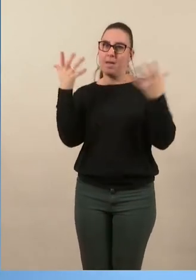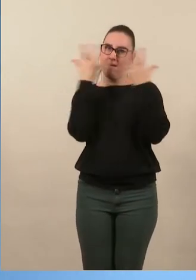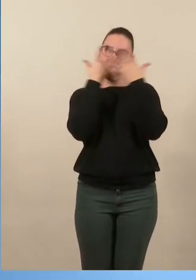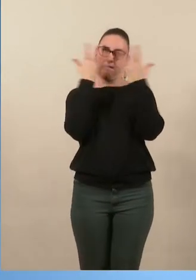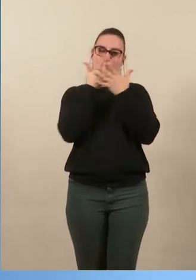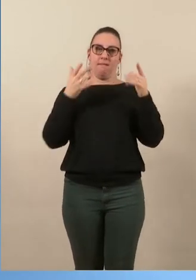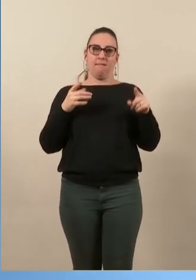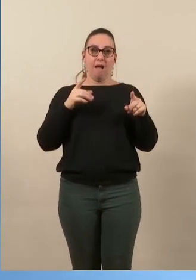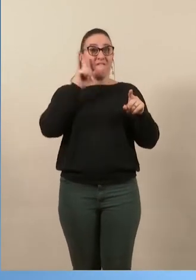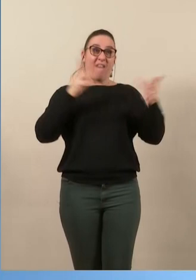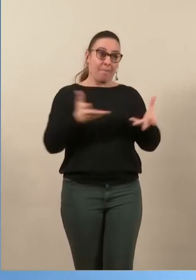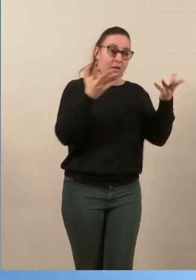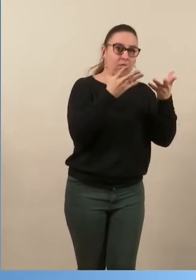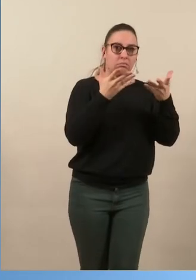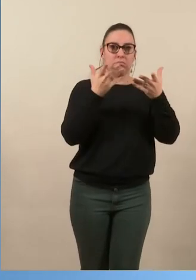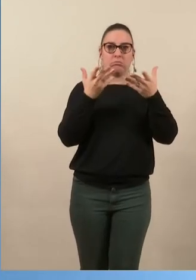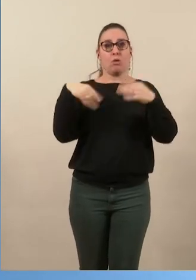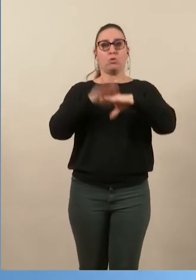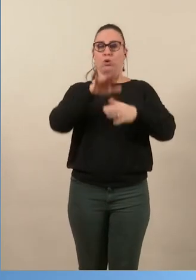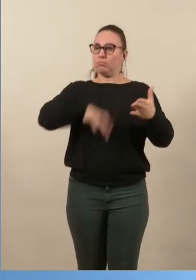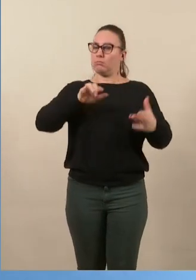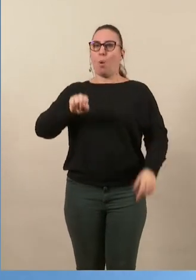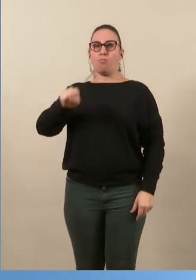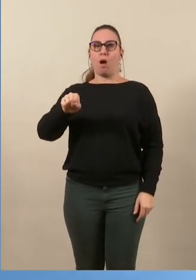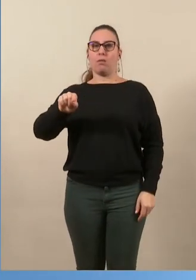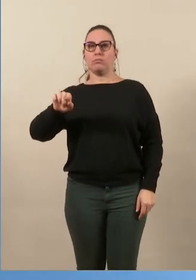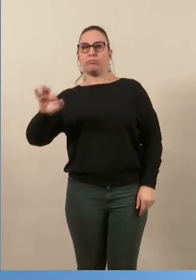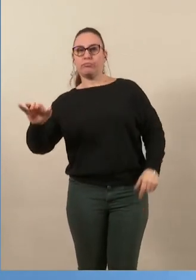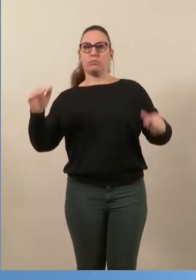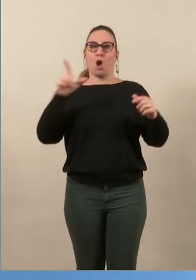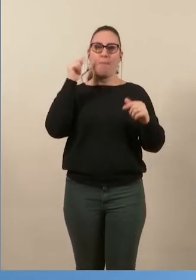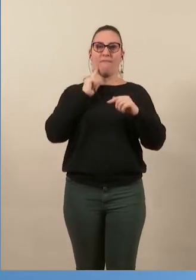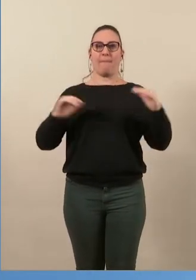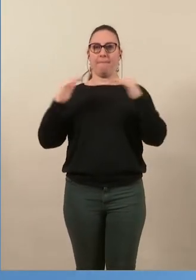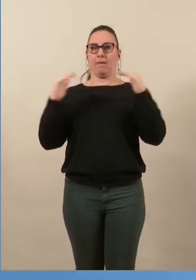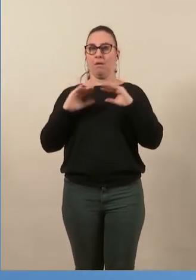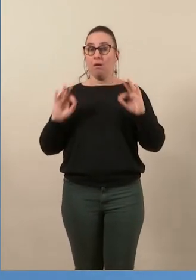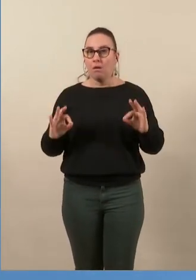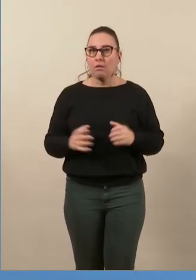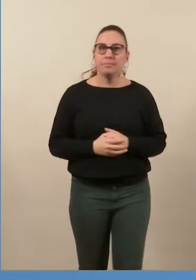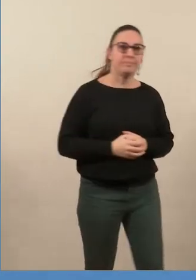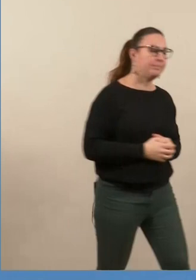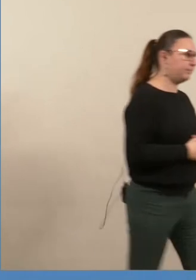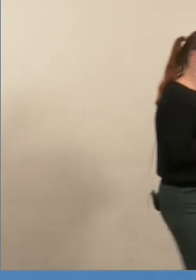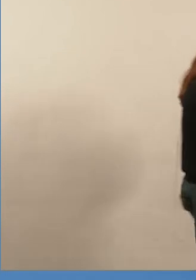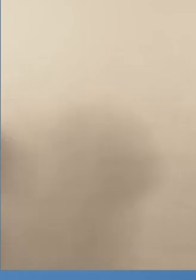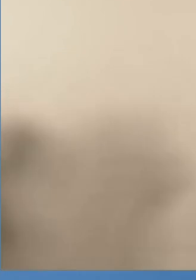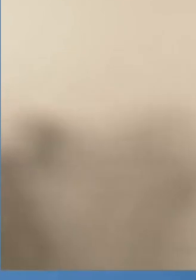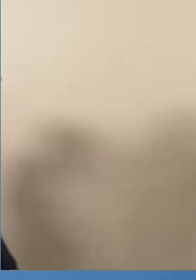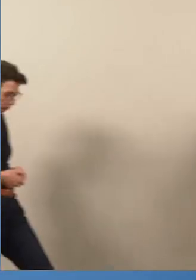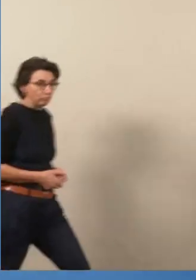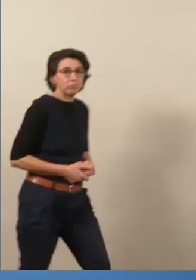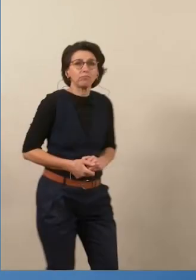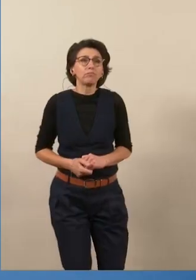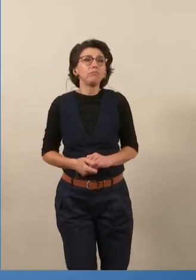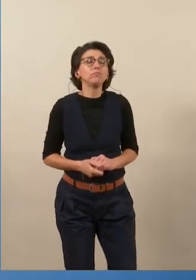mettez pas dans un rapport qui dit favoriser l'égalité homme-femme sur le papier c'est super mais le diable se